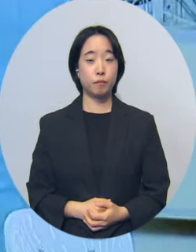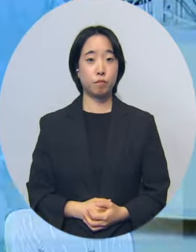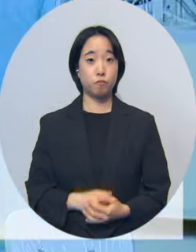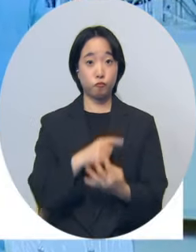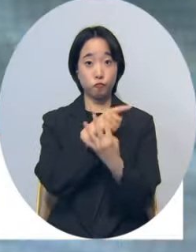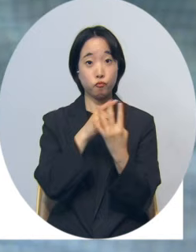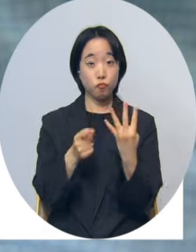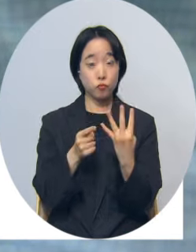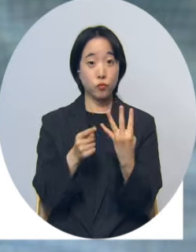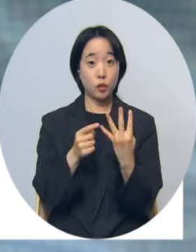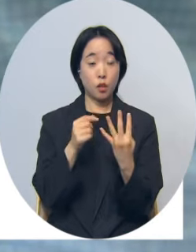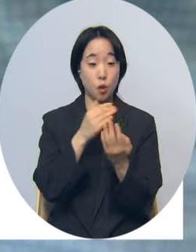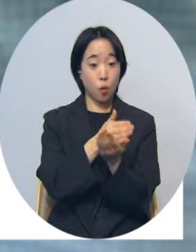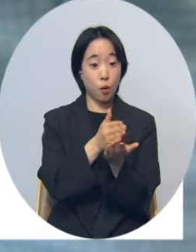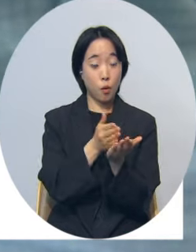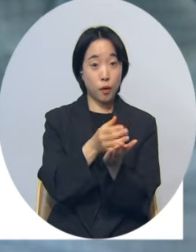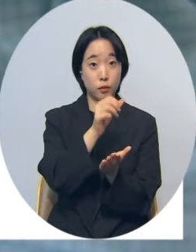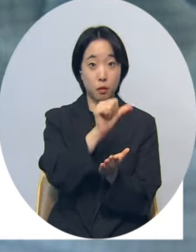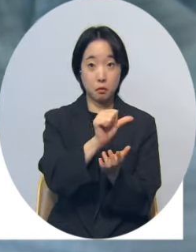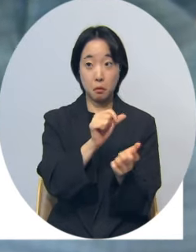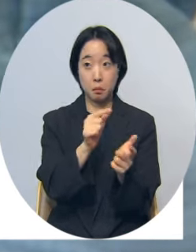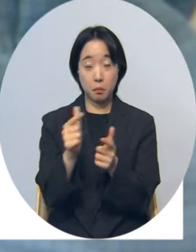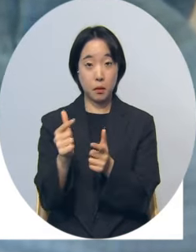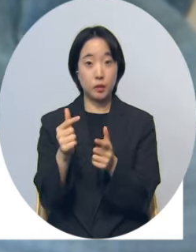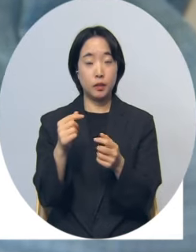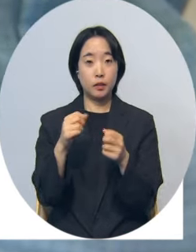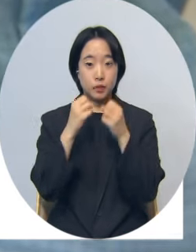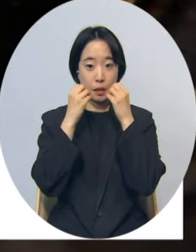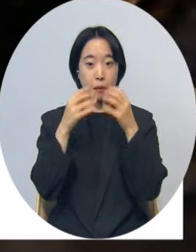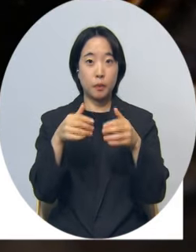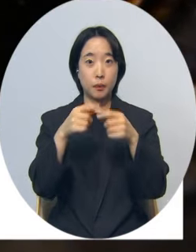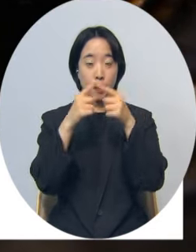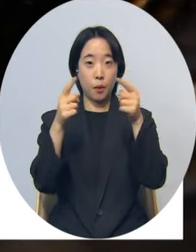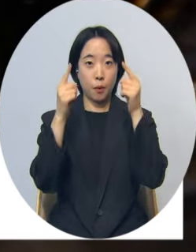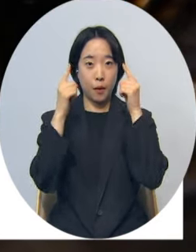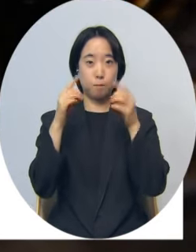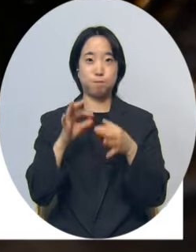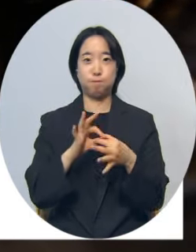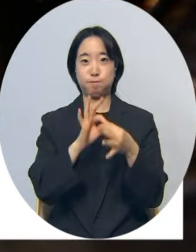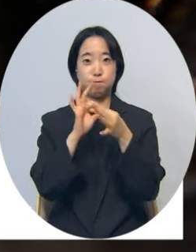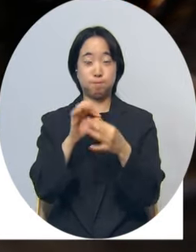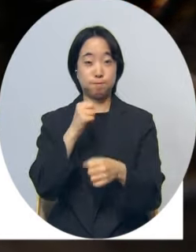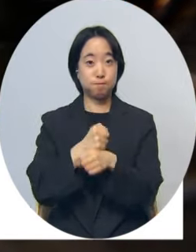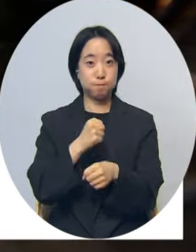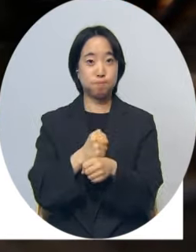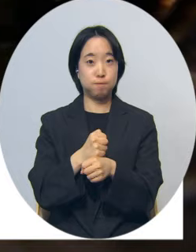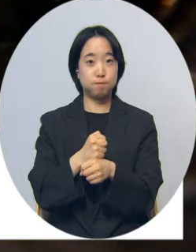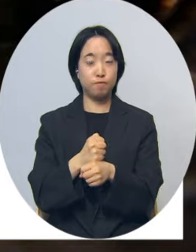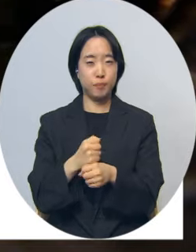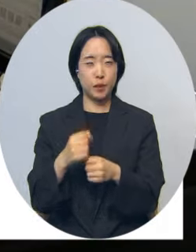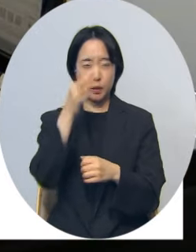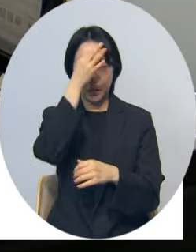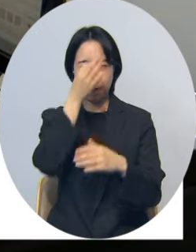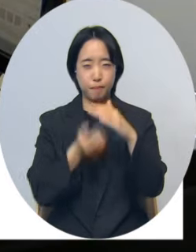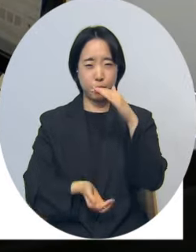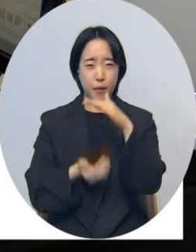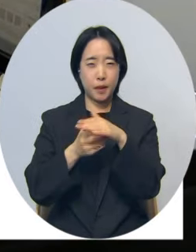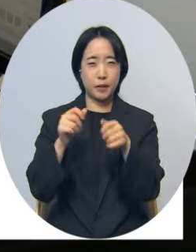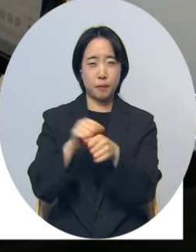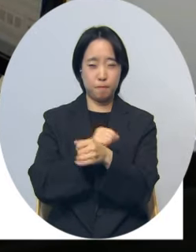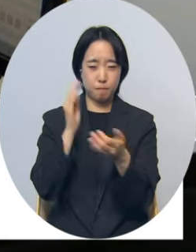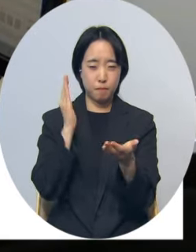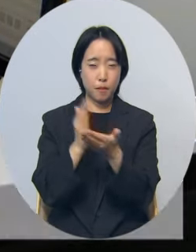단과대와 32개 학과로 구성된 글로컬 첨단 과학기술 대학을 통해 첨단 방위공학 등 특화 교육